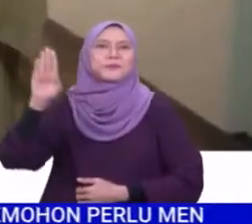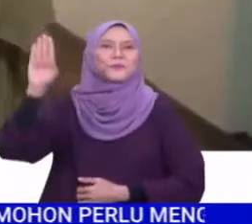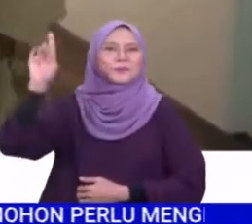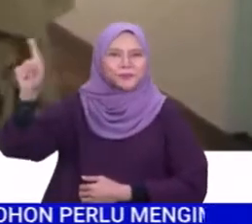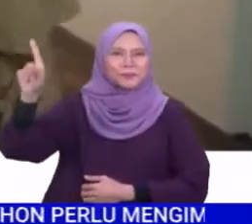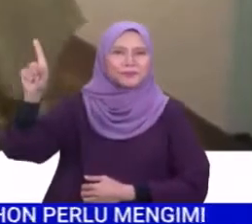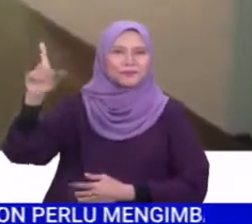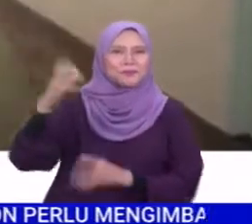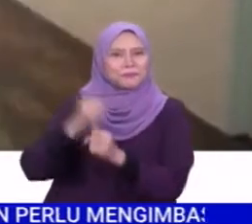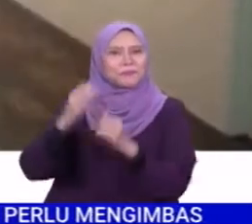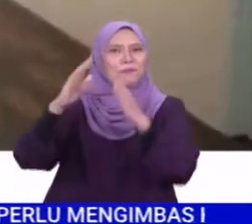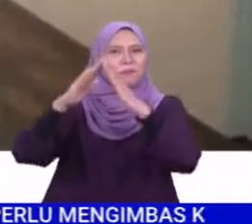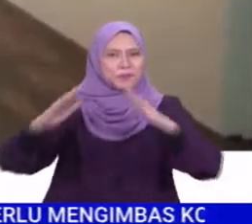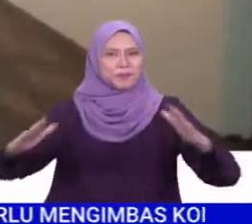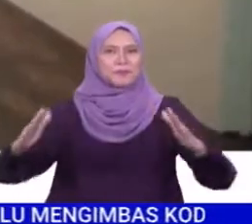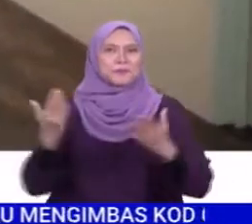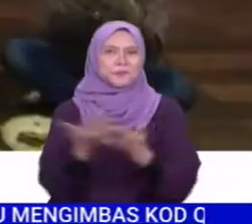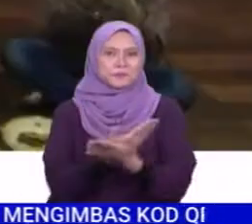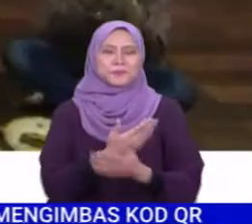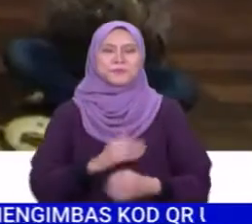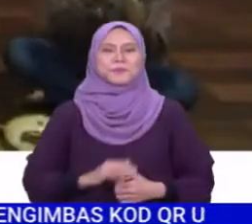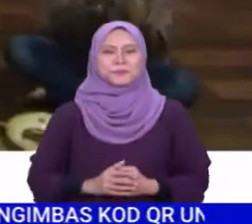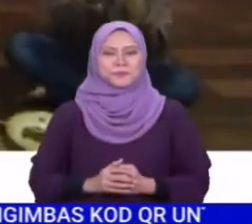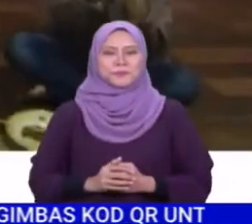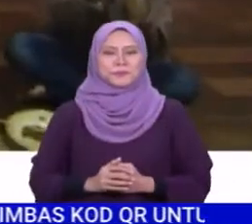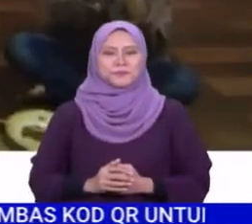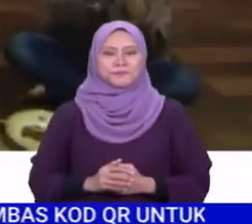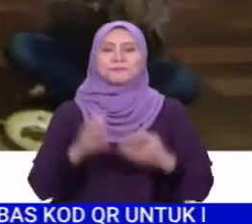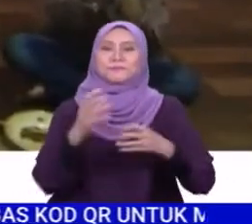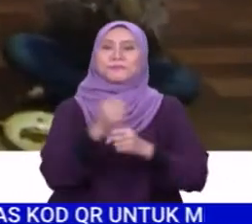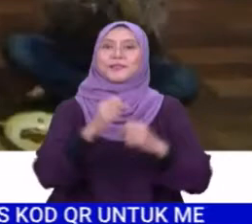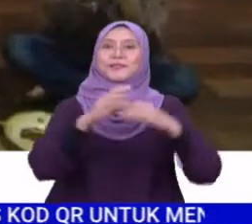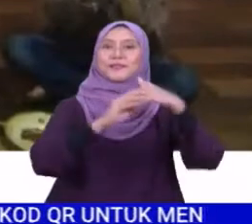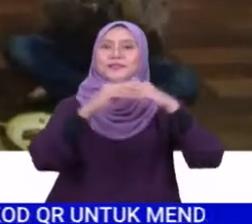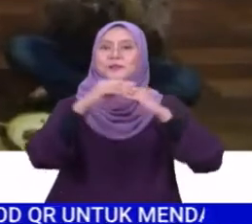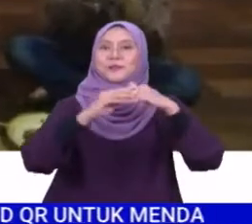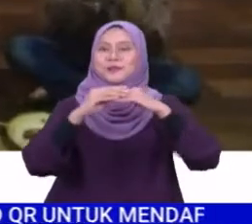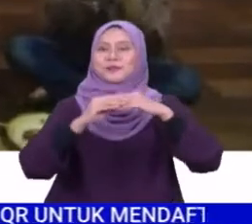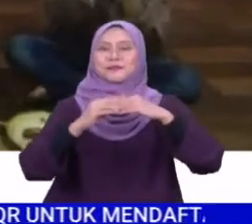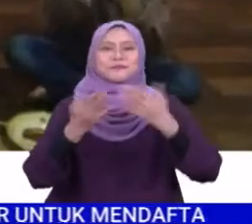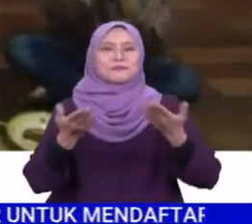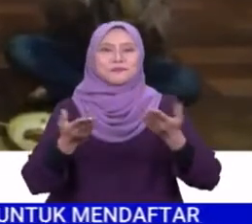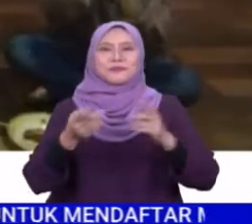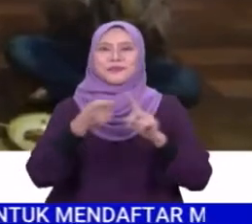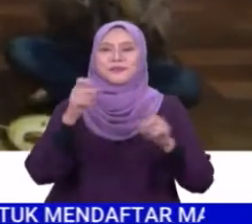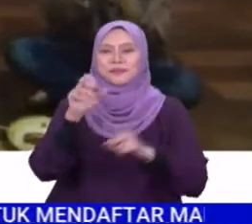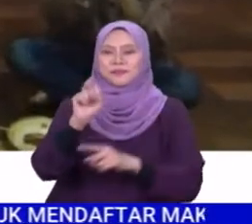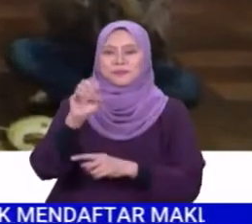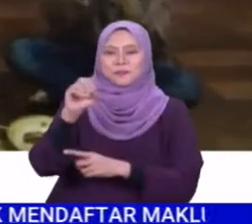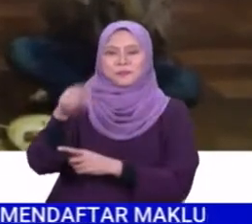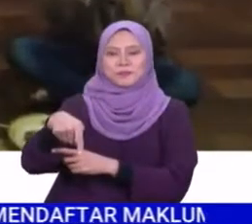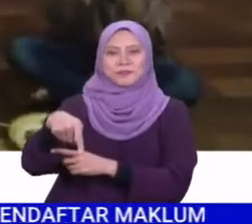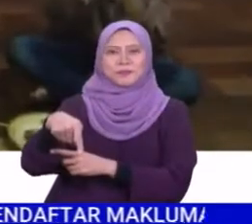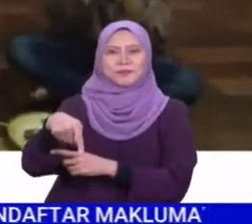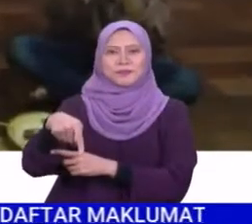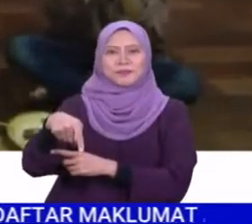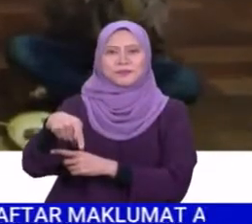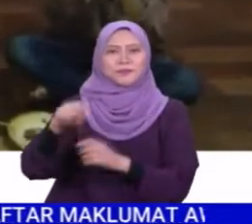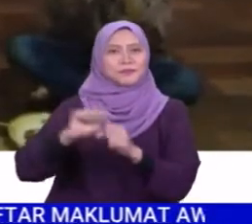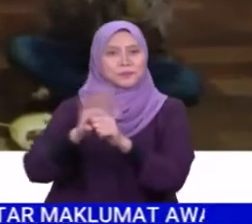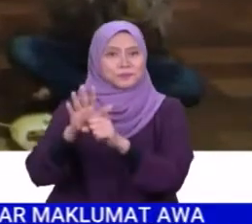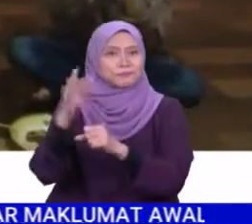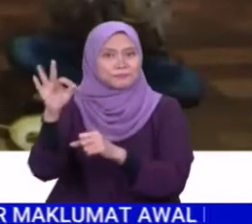Lepas tu satu lagi, kita pun dapat kelonggaran daripada SOP